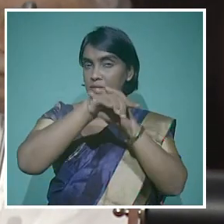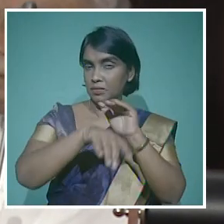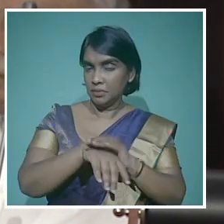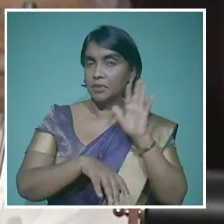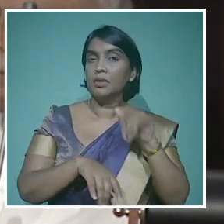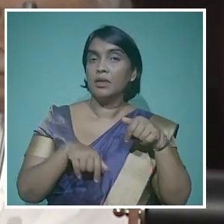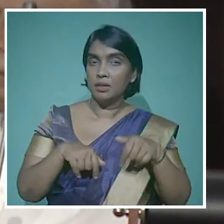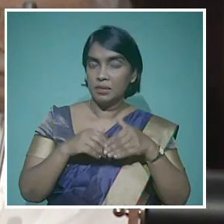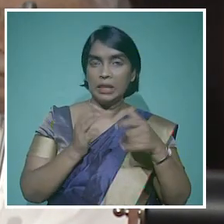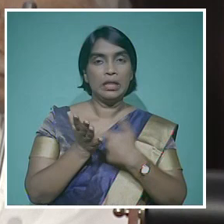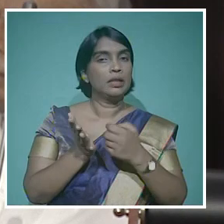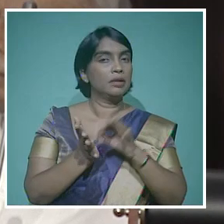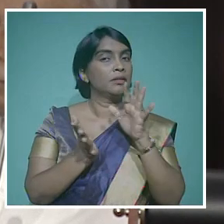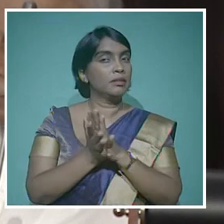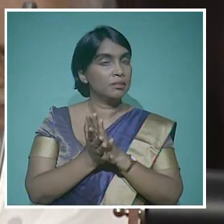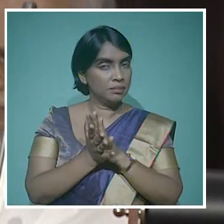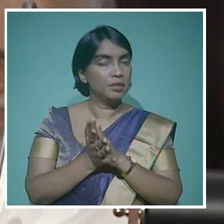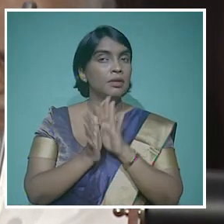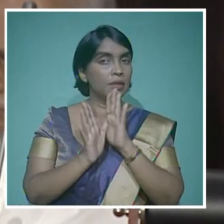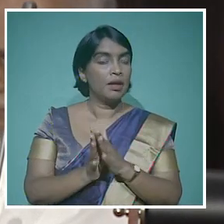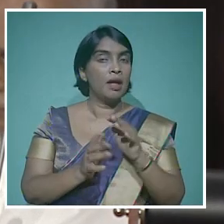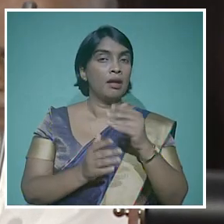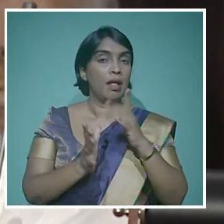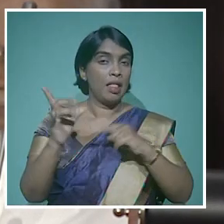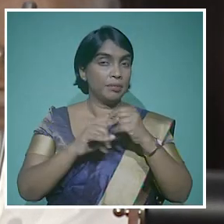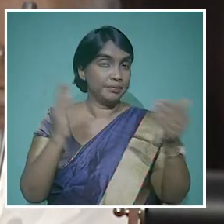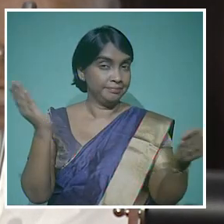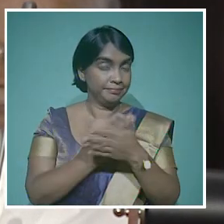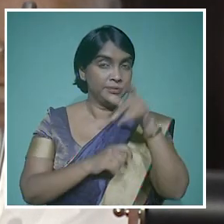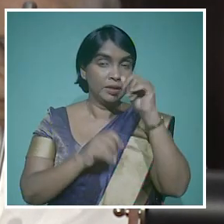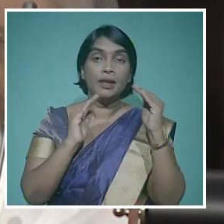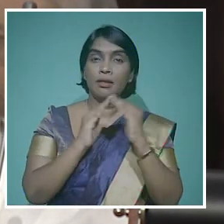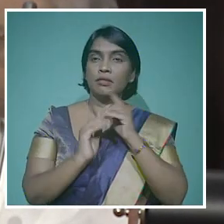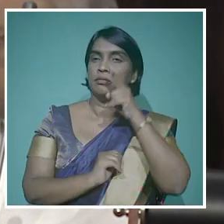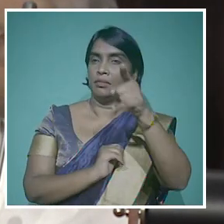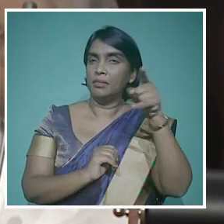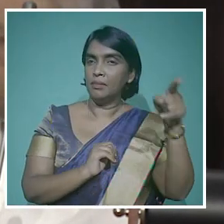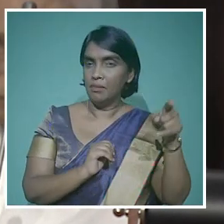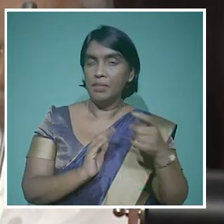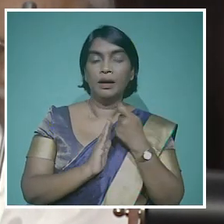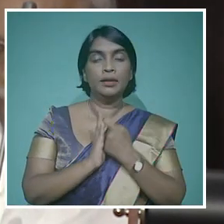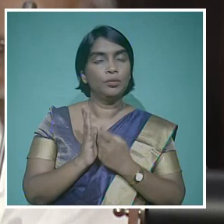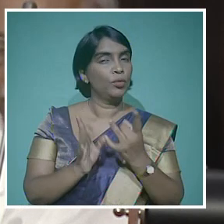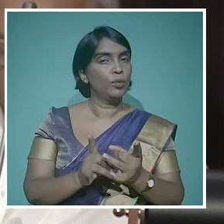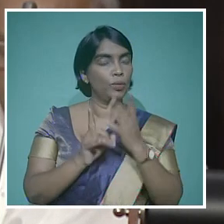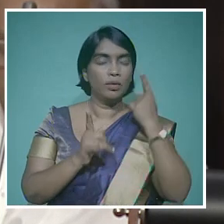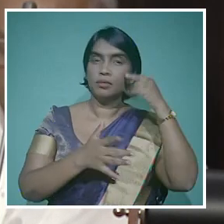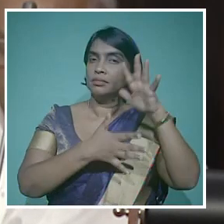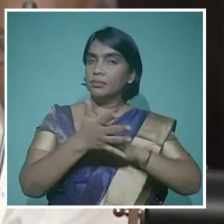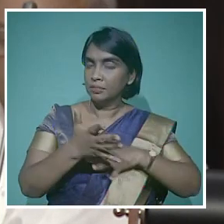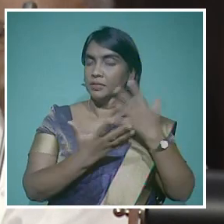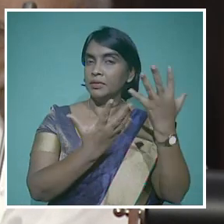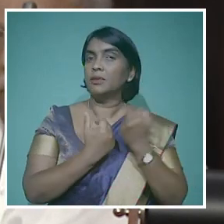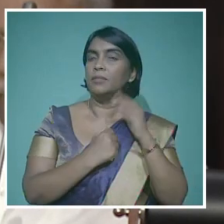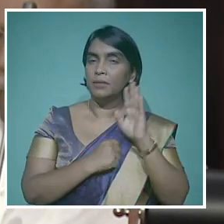සඳහා දැනටමත් ලියාපදිංචි වී සිටින අයදුම් කඩුවන්ගේ නිවාස වෙත යාමටද නීති අනුව ඔවුන්ගේ ප්‍රකාශයක්